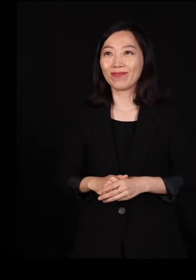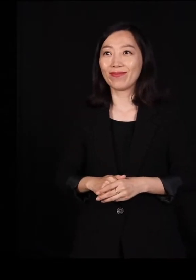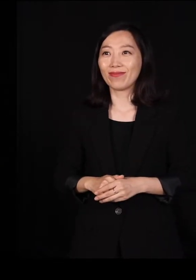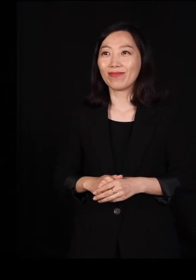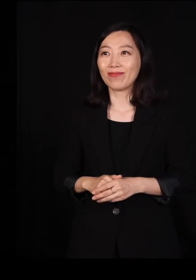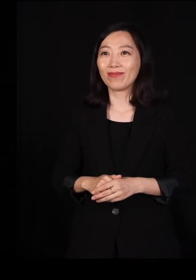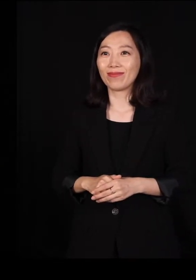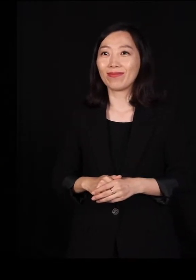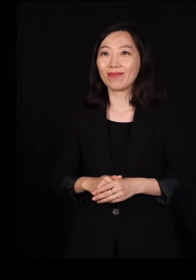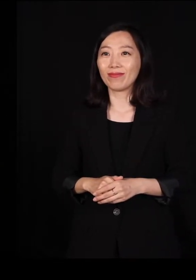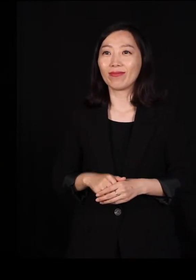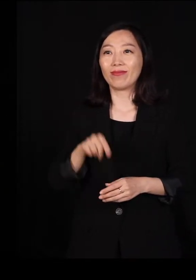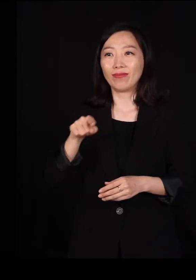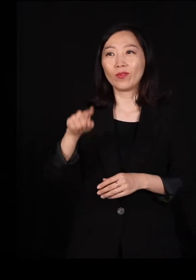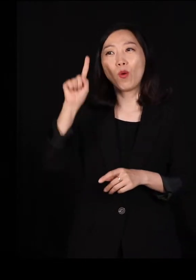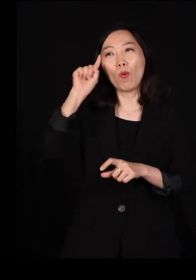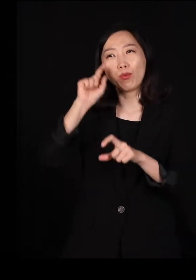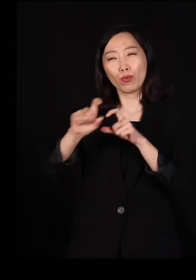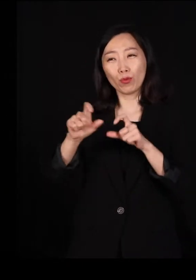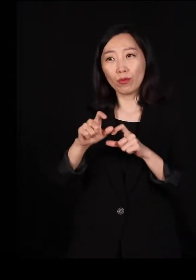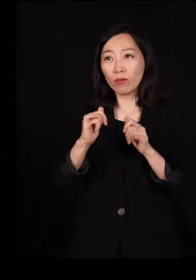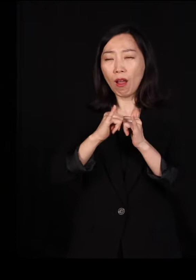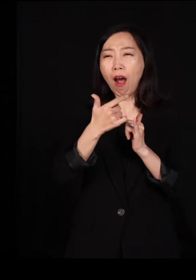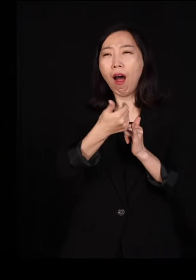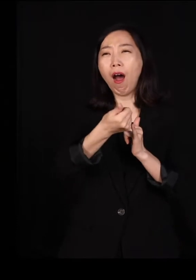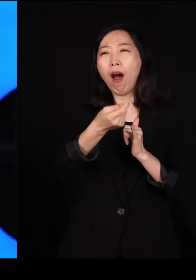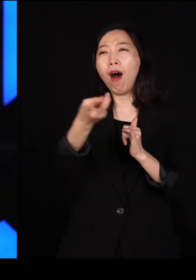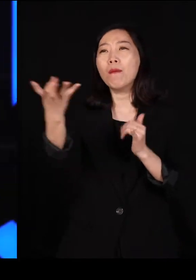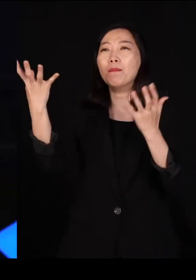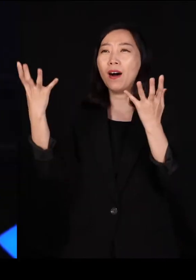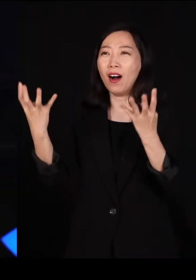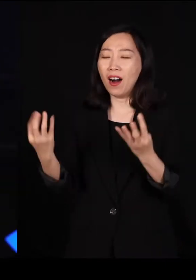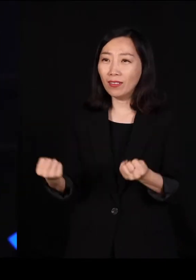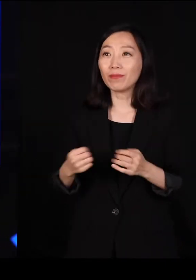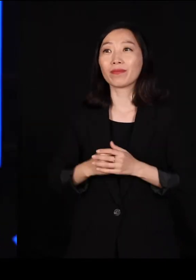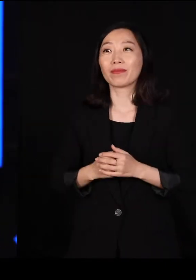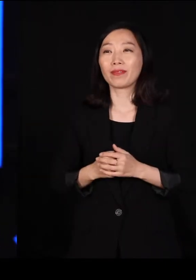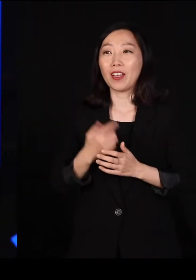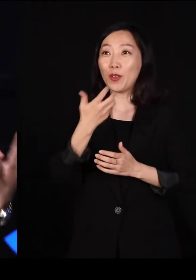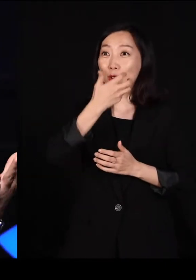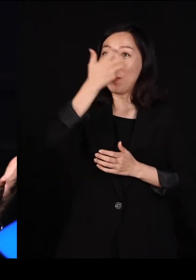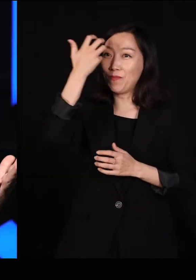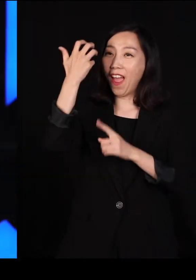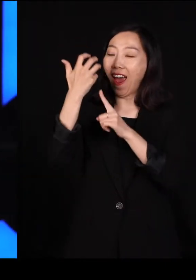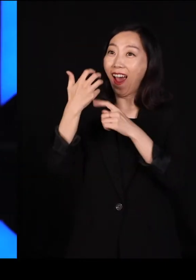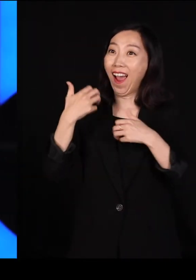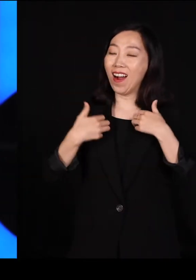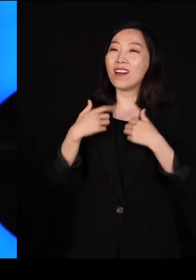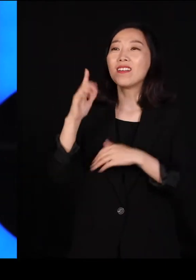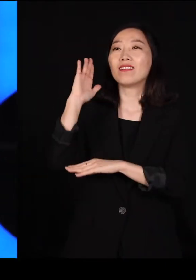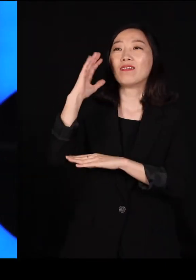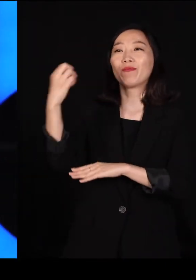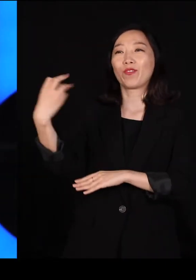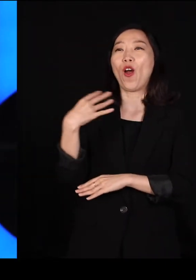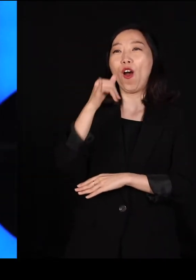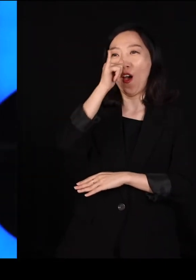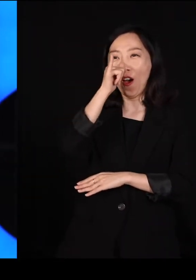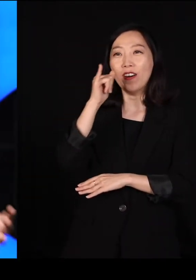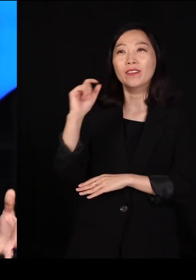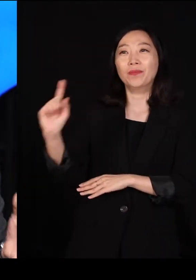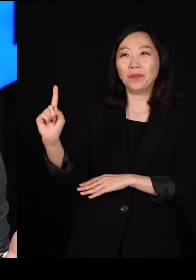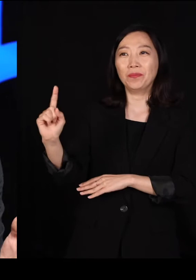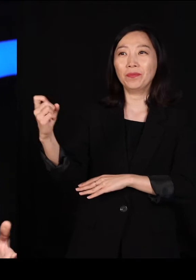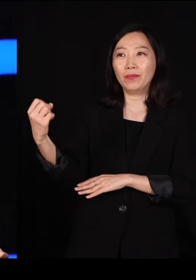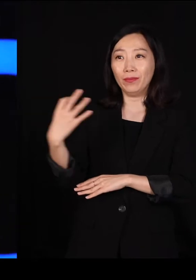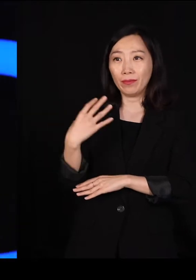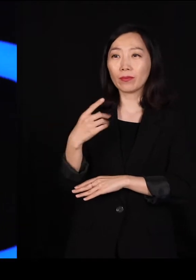그러니까 이런 고민을 하시는 분들이 되게 많아요. 한번 그 되게 뭔가 되게 재밌는 꿈을 말씀해 주신 분이 있었어요. 그분이 너무 이거를